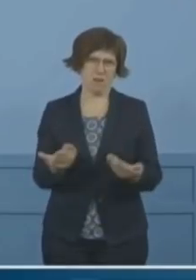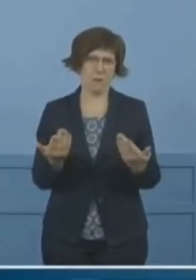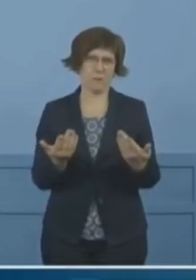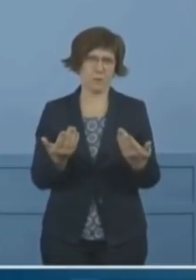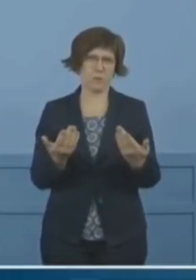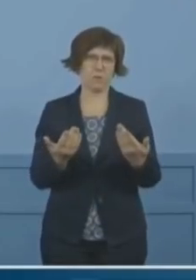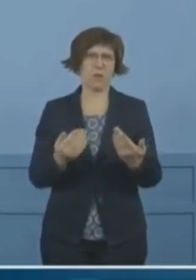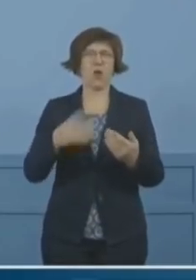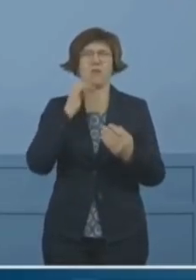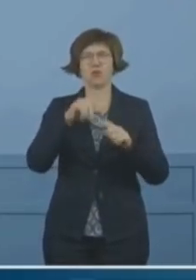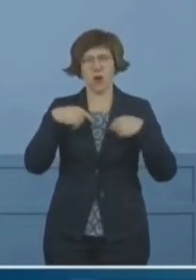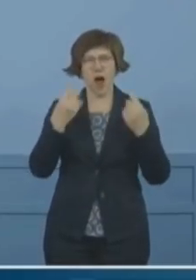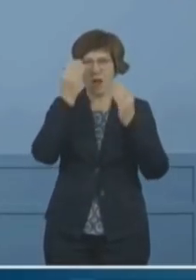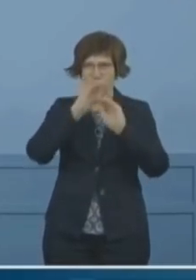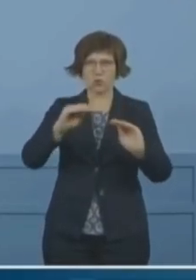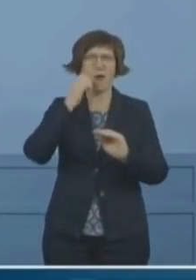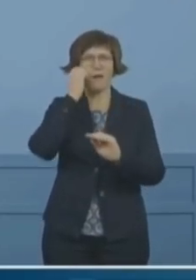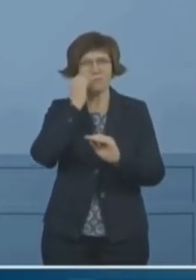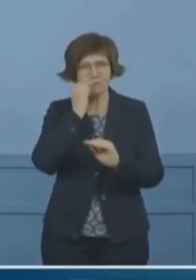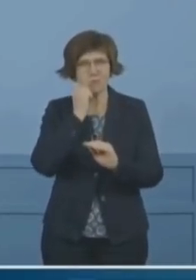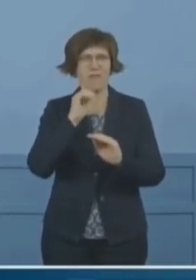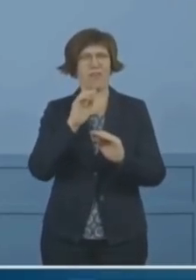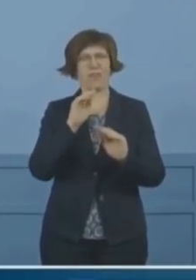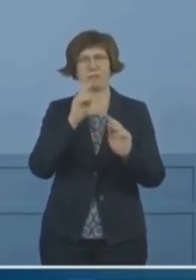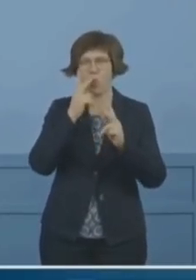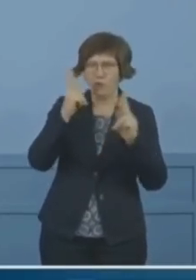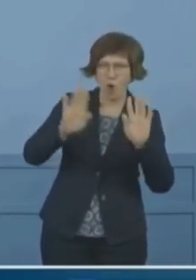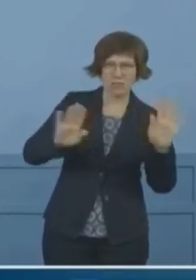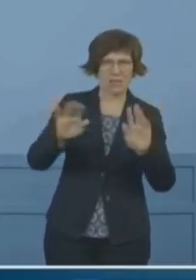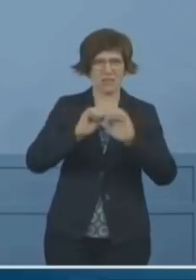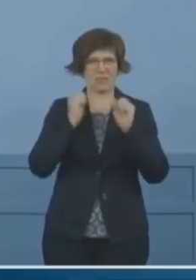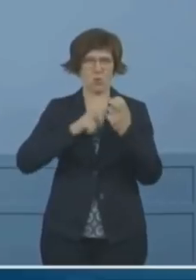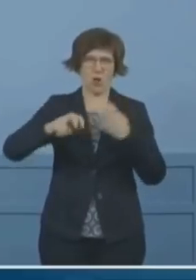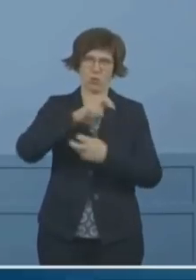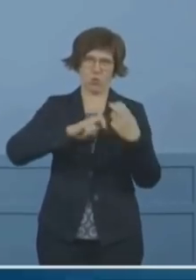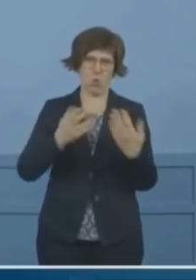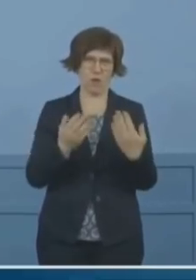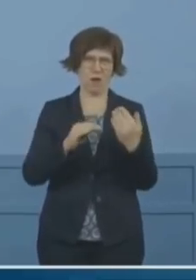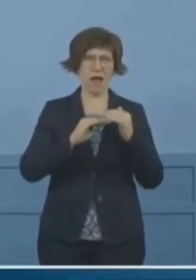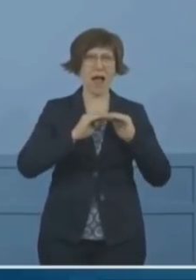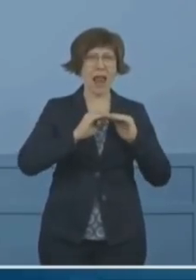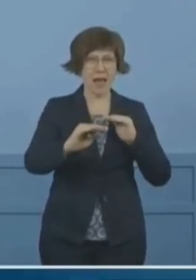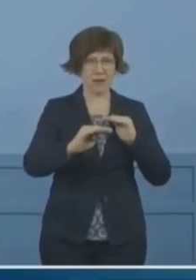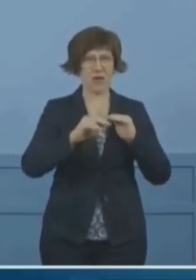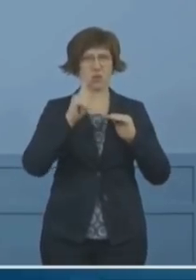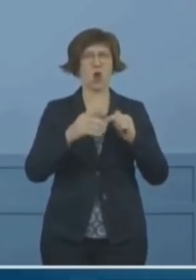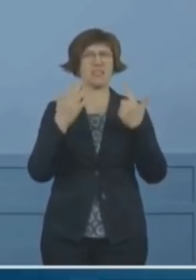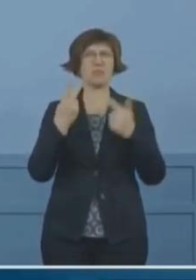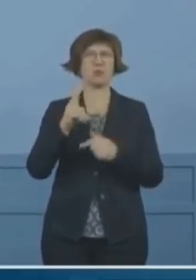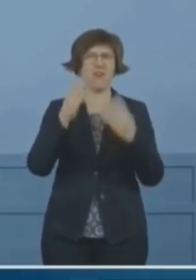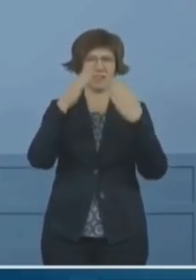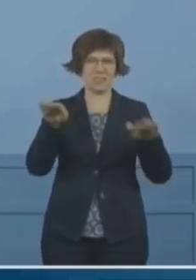Ich möchte uns alle aufrufen, besonnen mit dieser Situation umzugehen. Wenn die Länder am voraussichtlich 27.